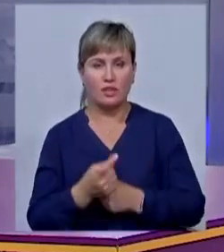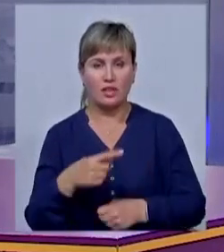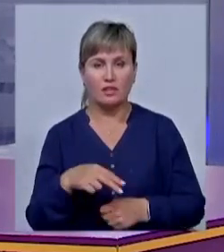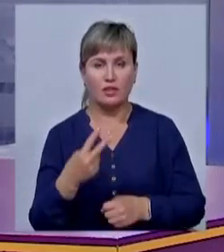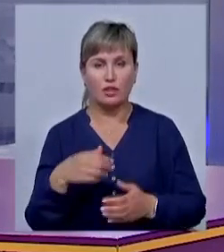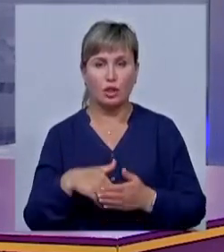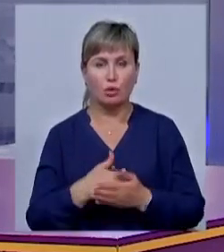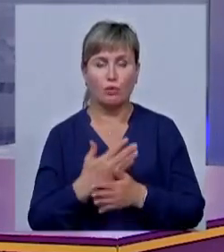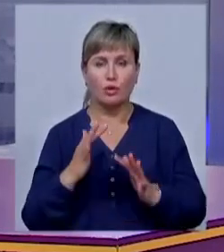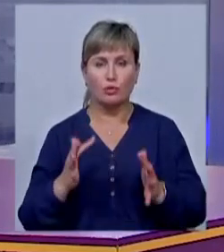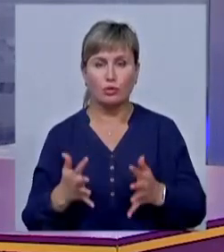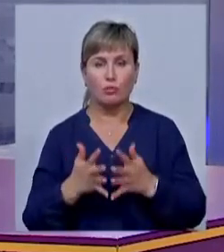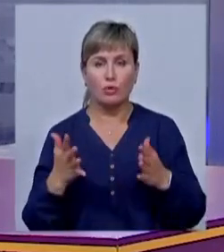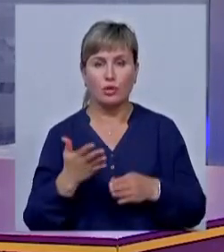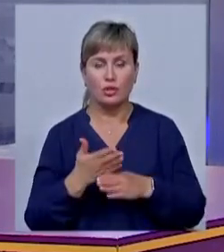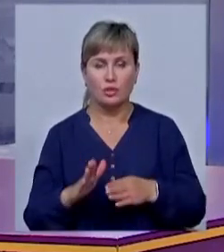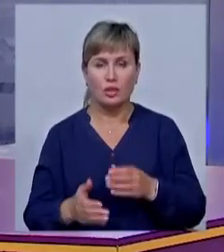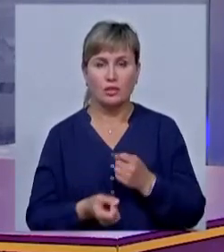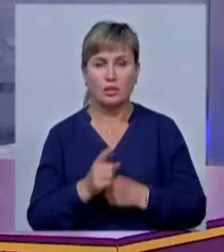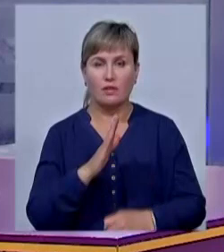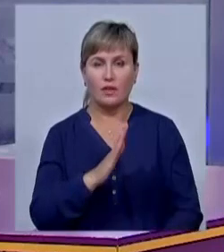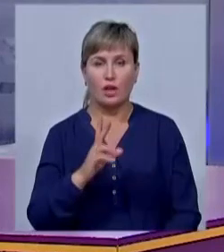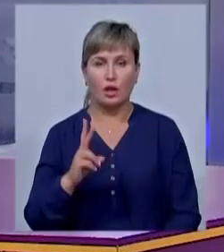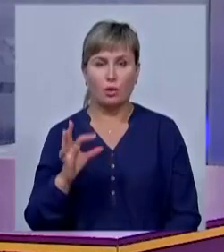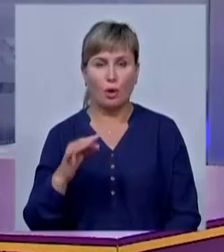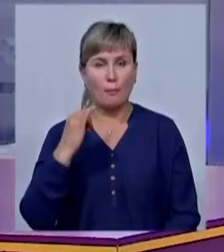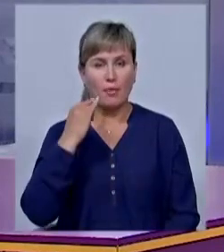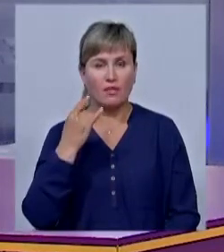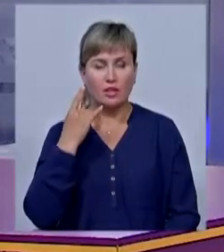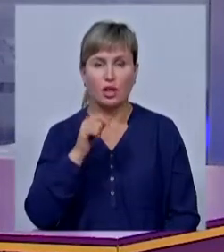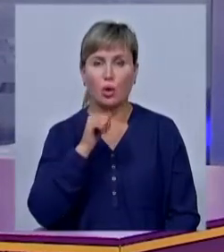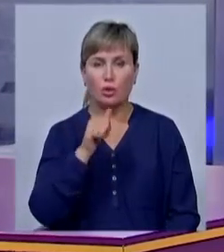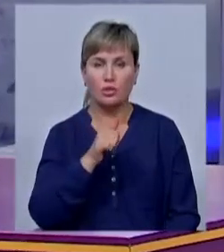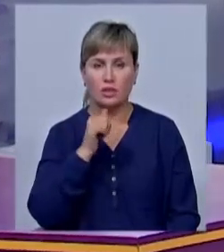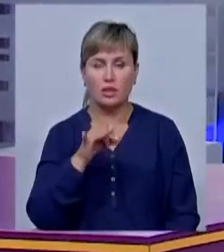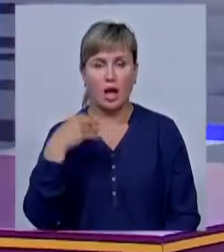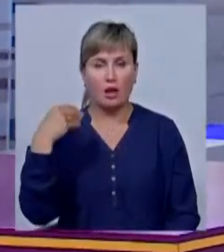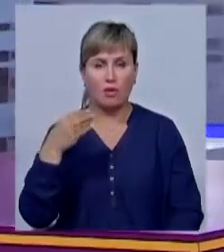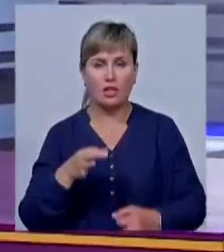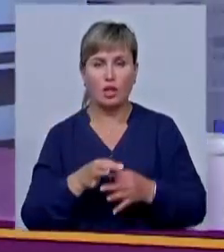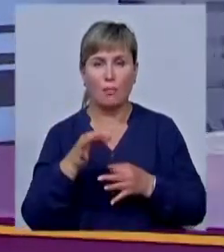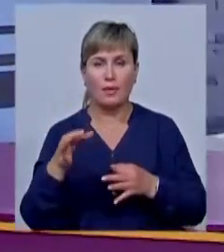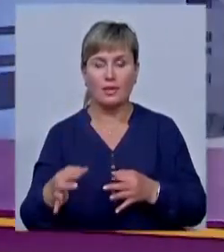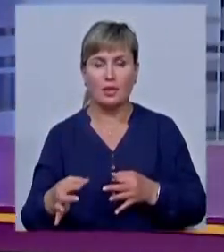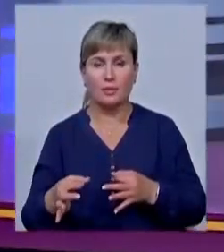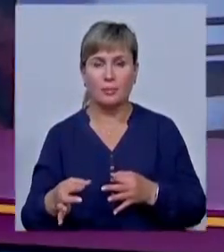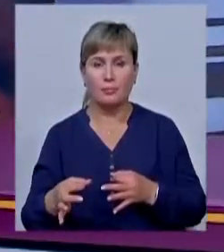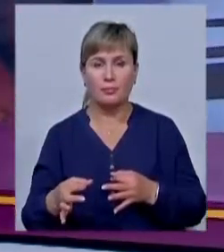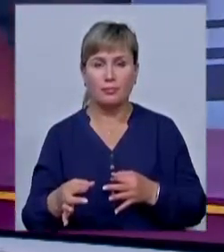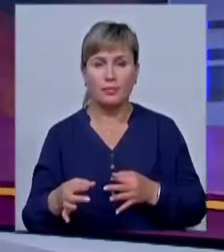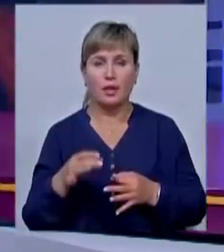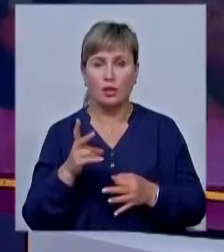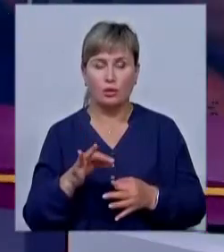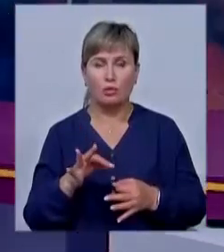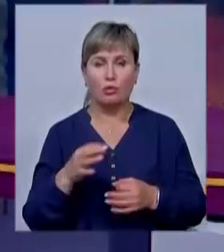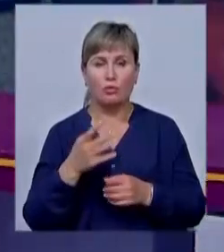22 новых случая. Большая часть обнаружена в Восточно-Казахстанской, Павлодарской, Кустанайской и Акмолинской областях. Но гораздо серьезнее